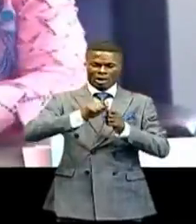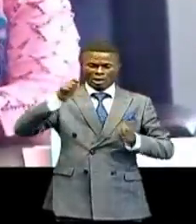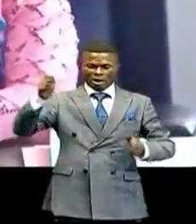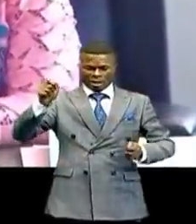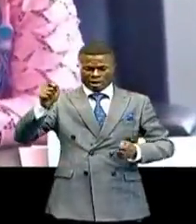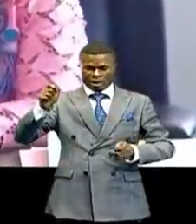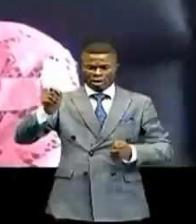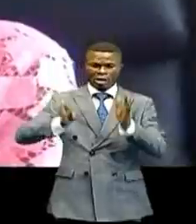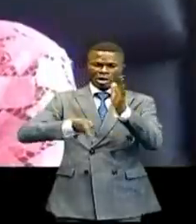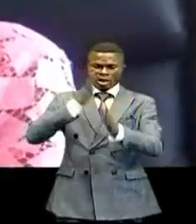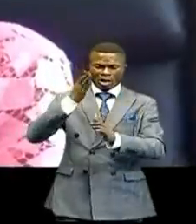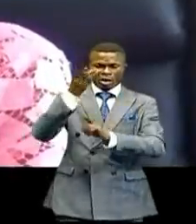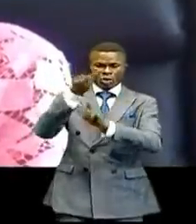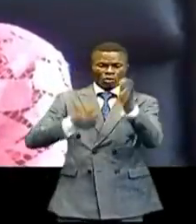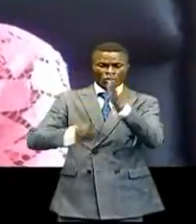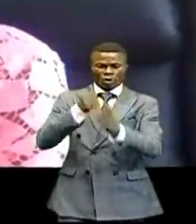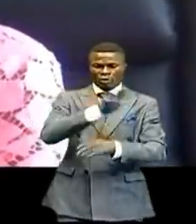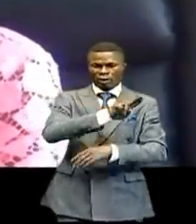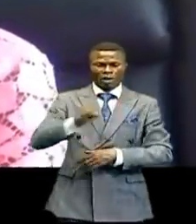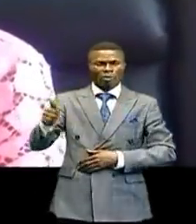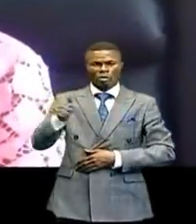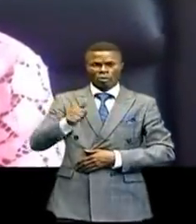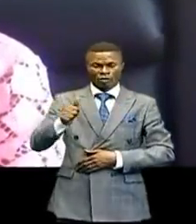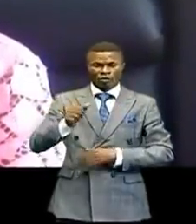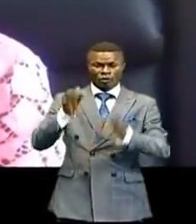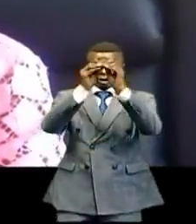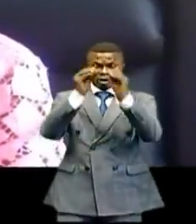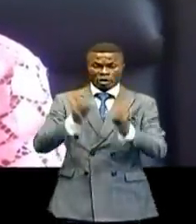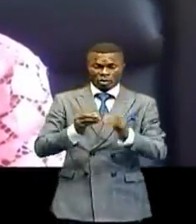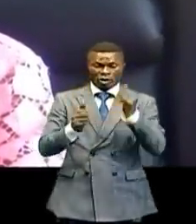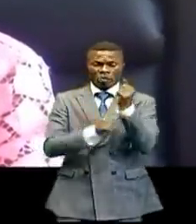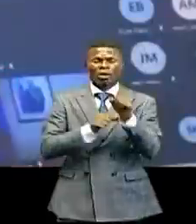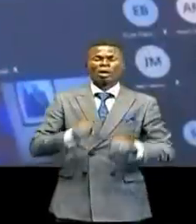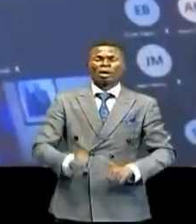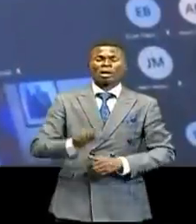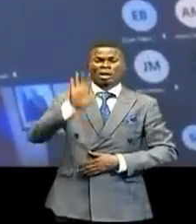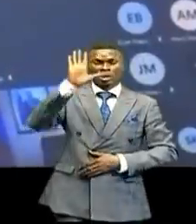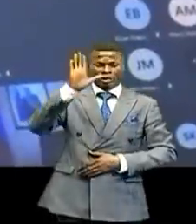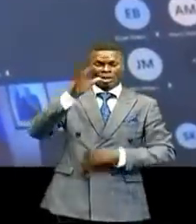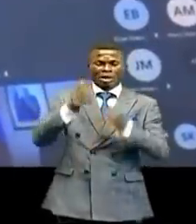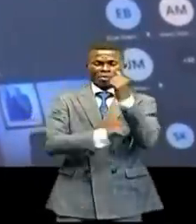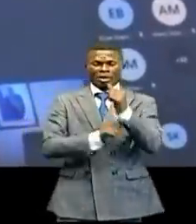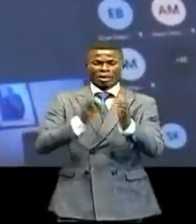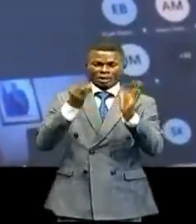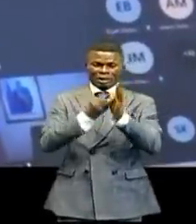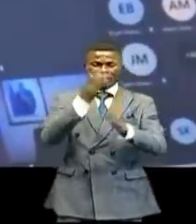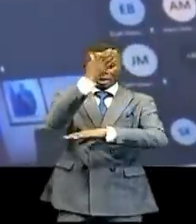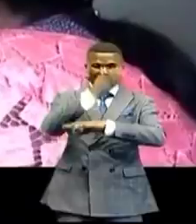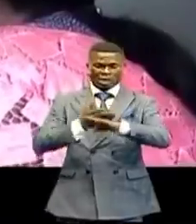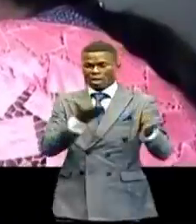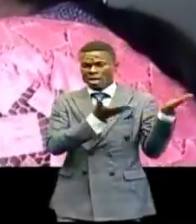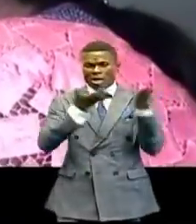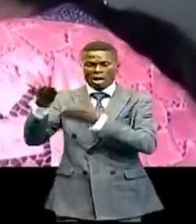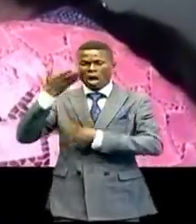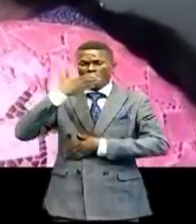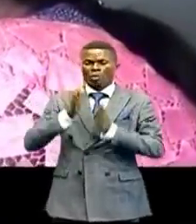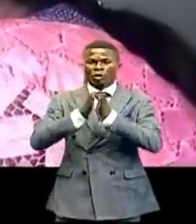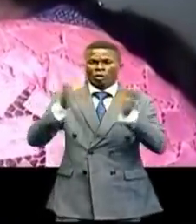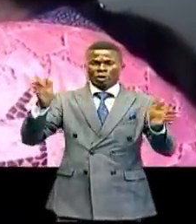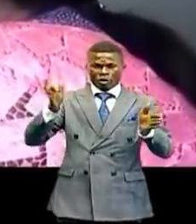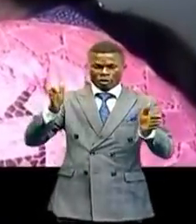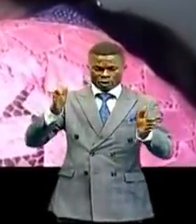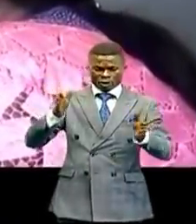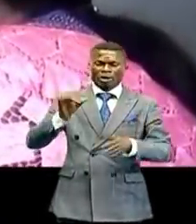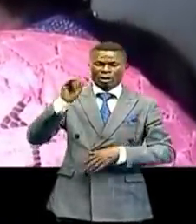Minembwe le 14 novembre 2021. Les bilans font état de 5 morts et 7 blessés, évacués à l'hôpital général des